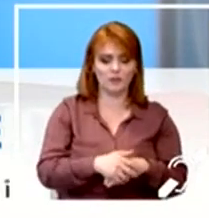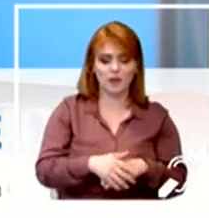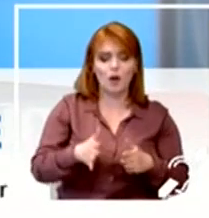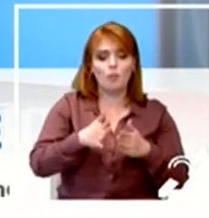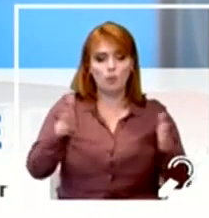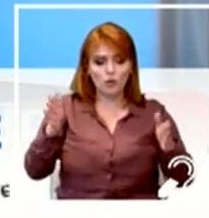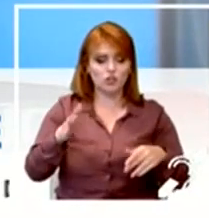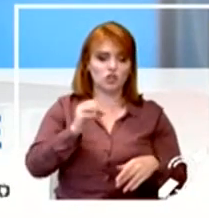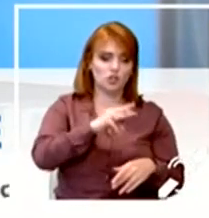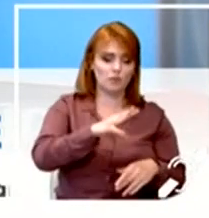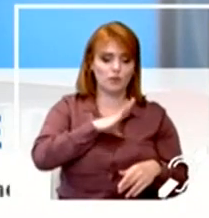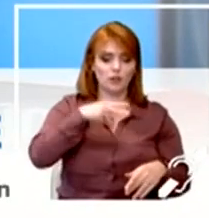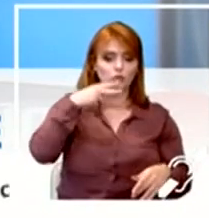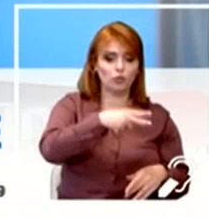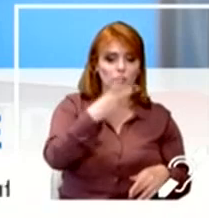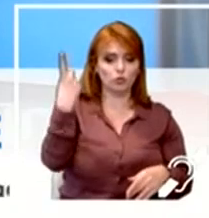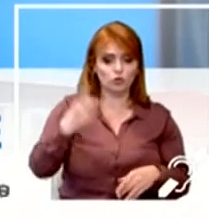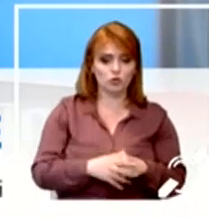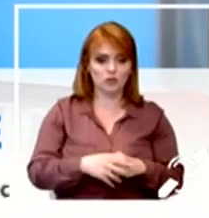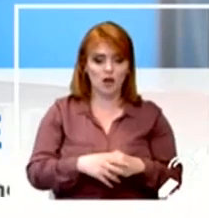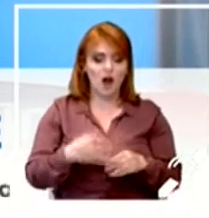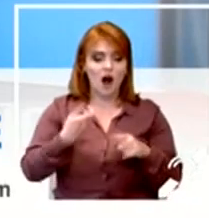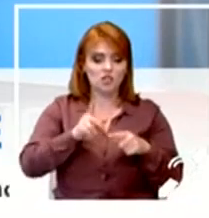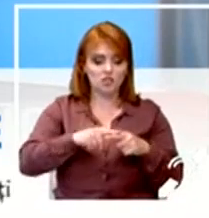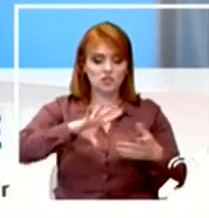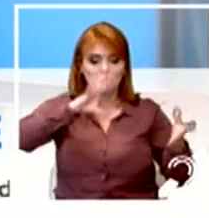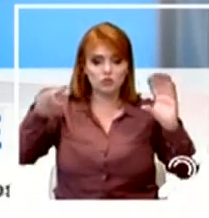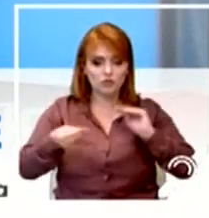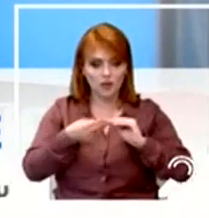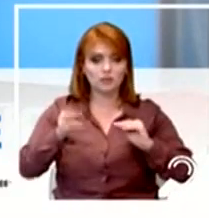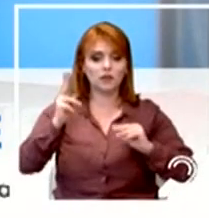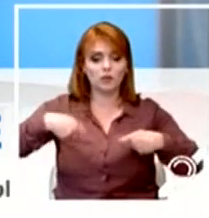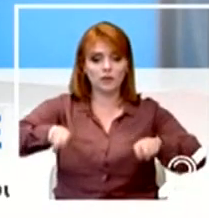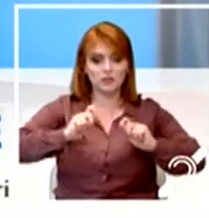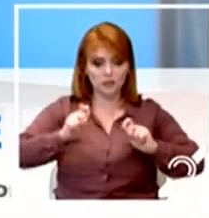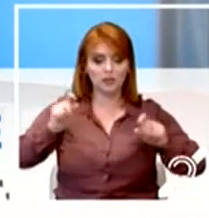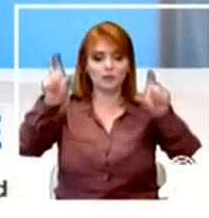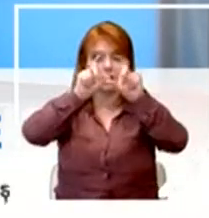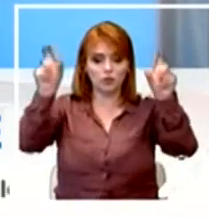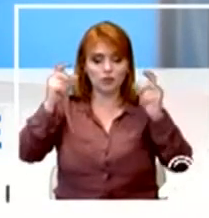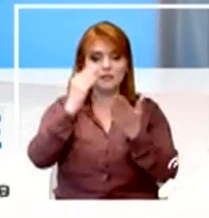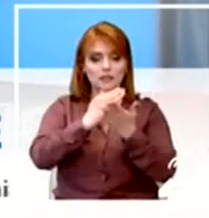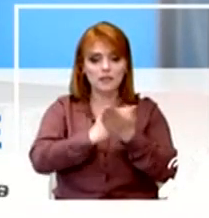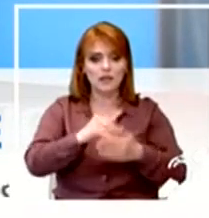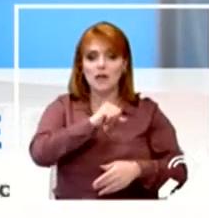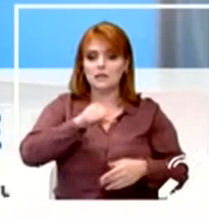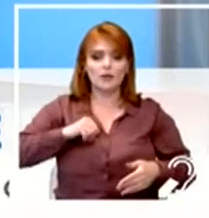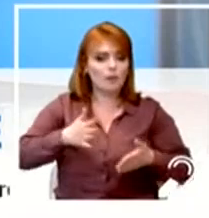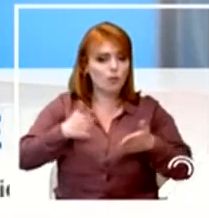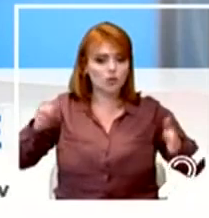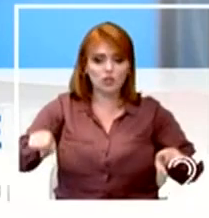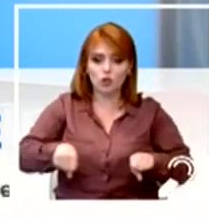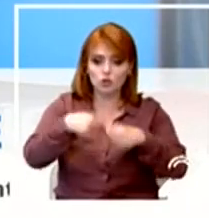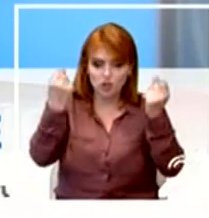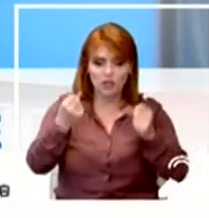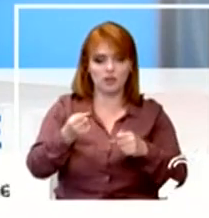anul 2021. Potrivit datelor prezentate de Biroul Național de Statistică, cele mai multe nereguli au fost în traficul rutier.